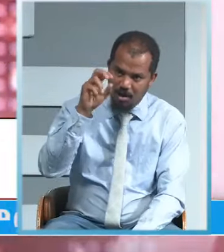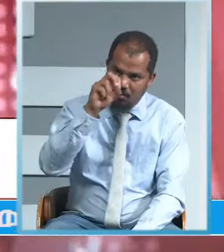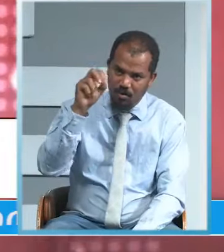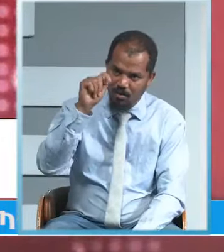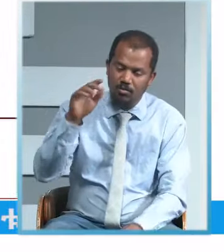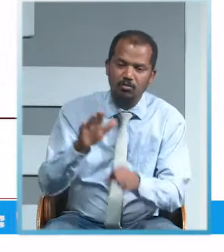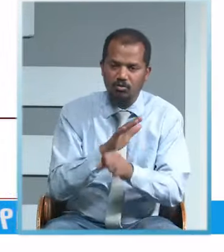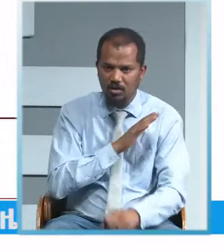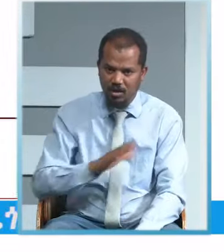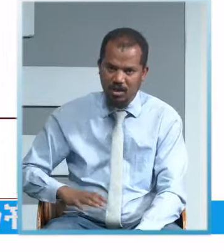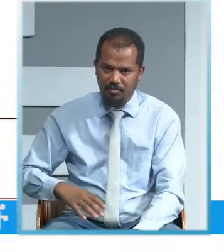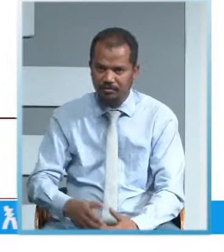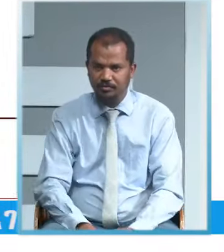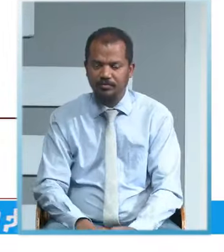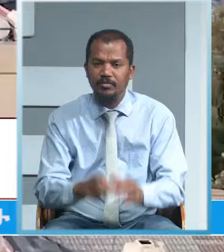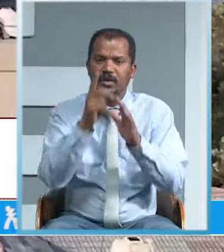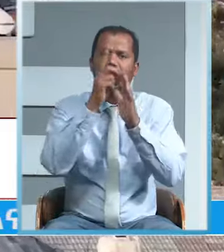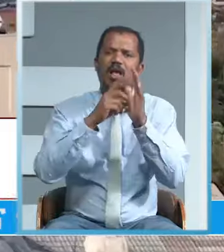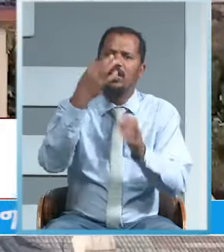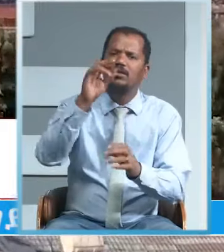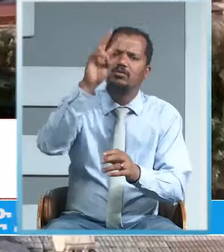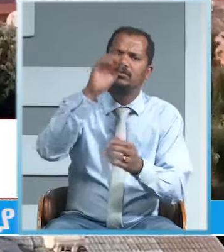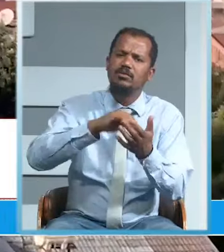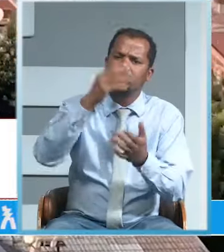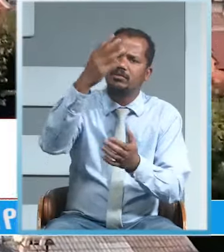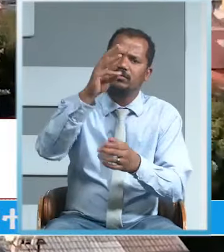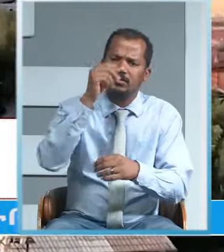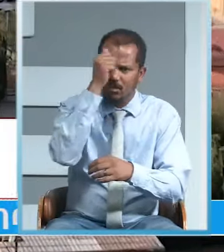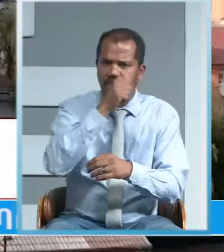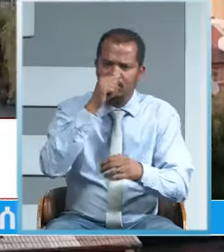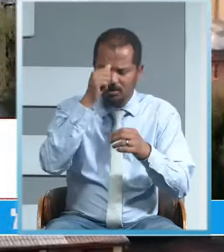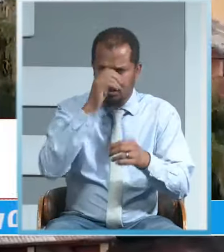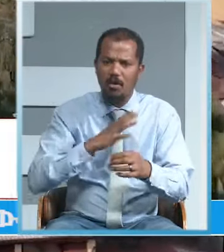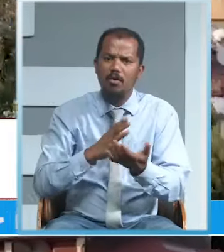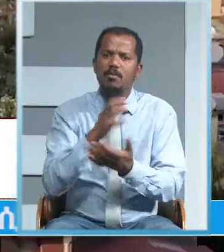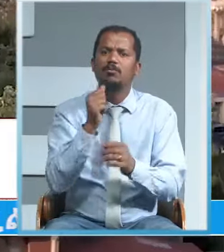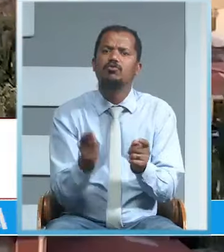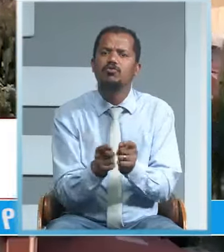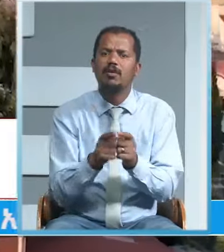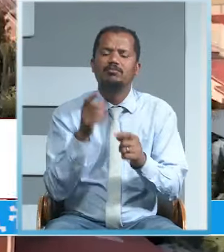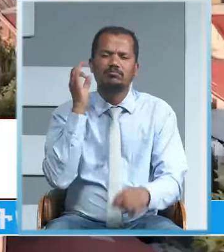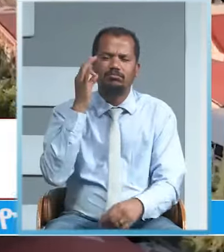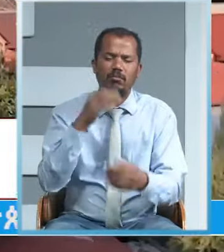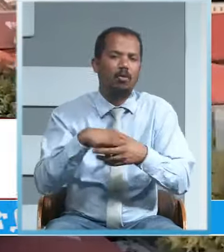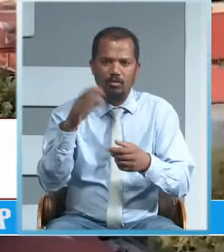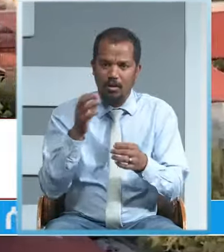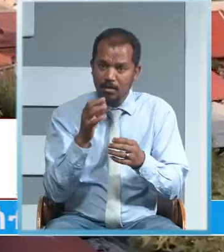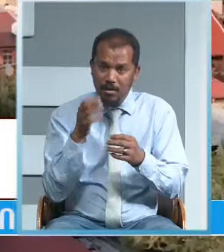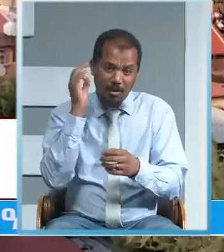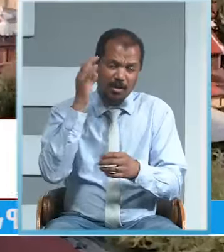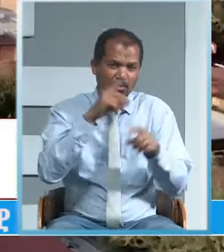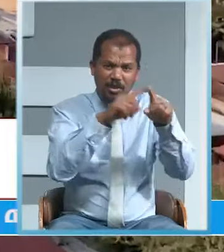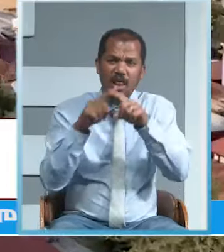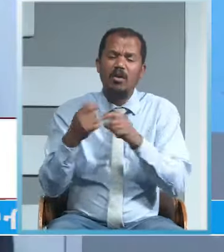ሙሉጌታ። የካቲት 19/2016 ዓ.ም የኢትዮጵያ ሰብአዊ መብቶች ጉባኤ መግለጫ አውጥቷል። በመግለጫውም